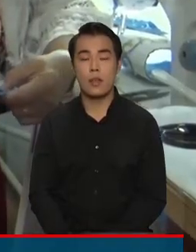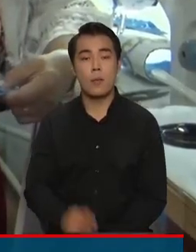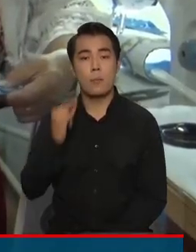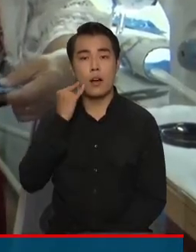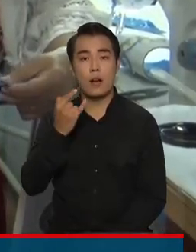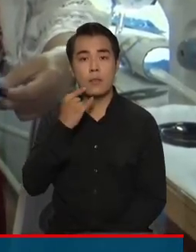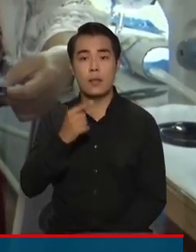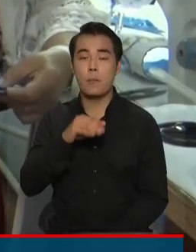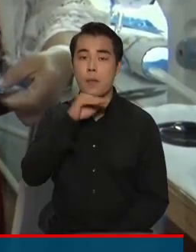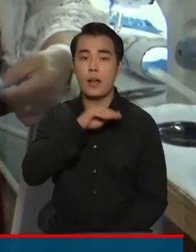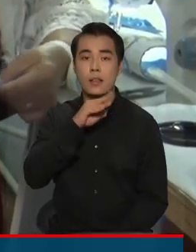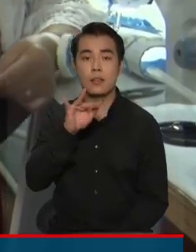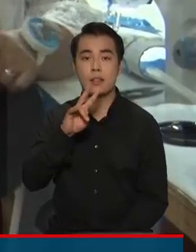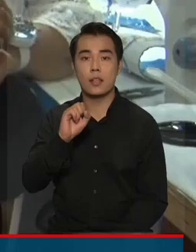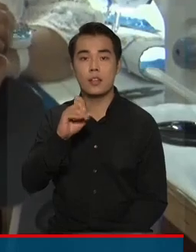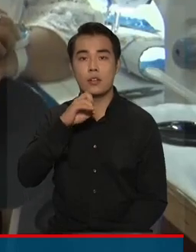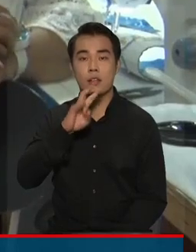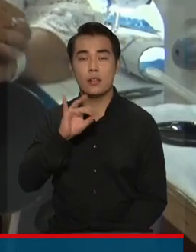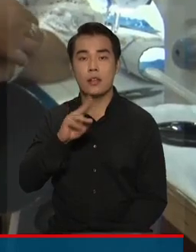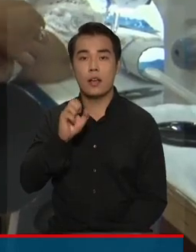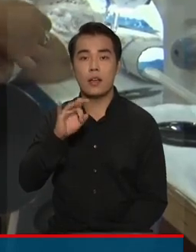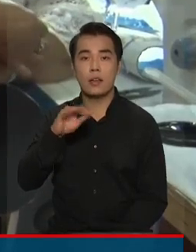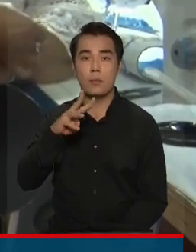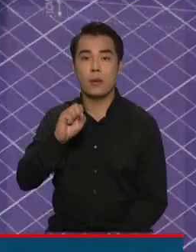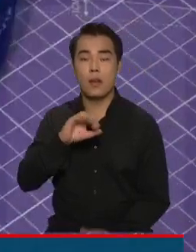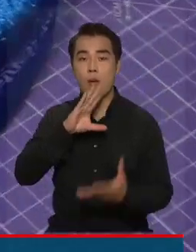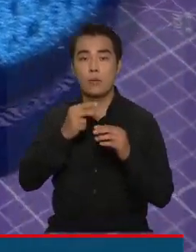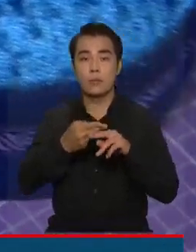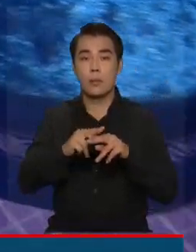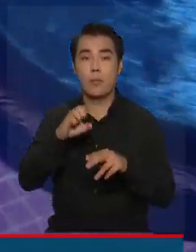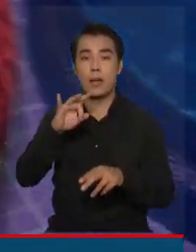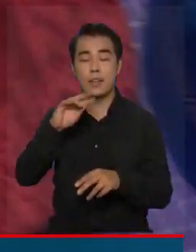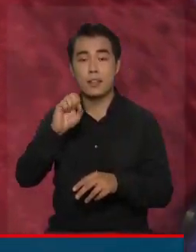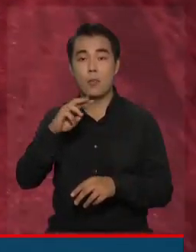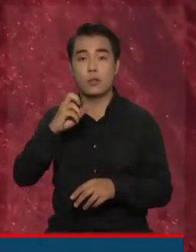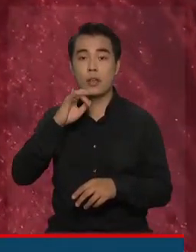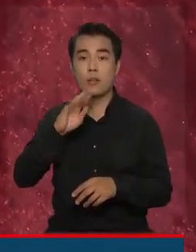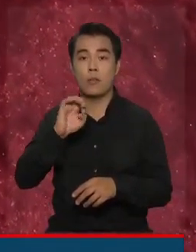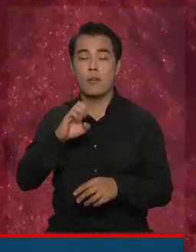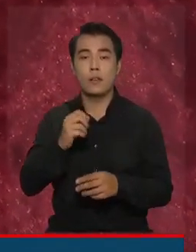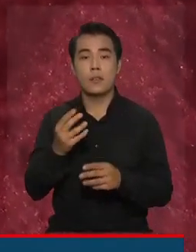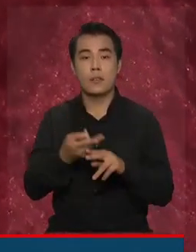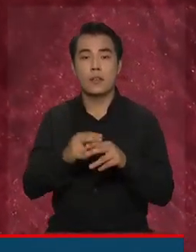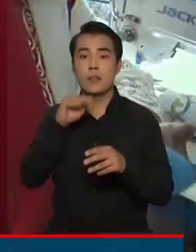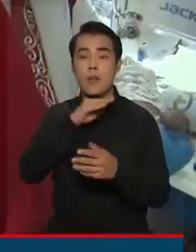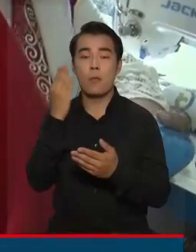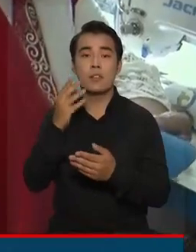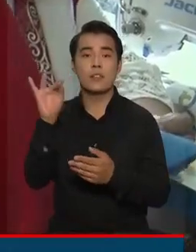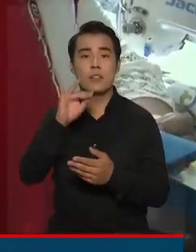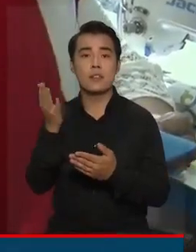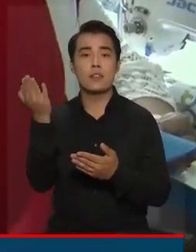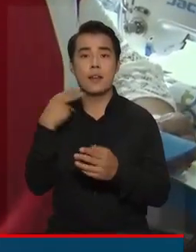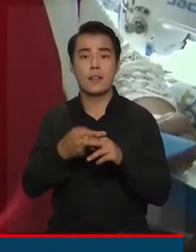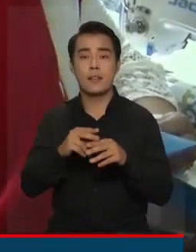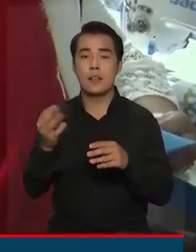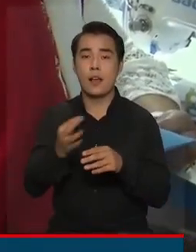Павлодарские мастерицы Дина Ержанова, Карима Жаминова, Галия Сунгатова и Марина Мухтарова бережно чтут старинные традиции